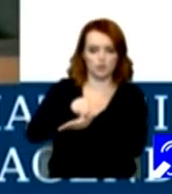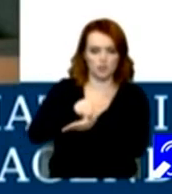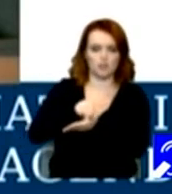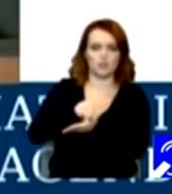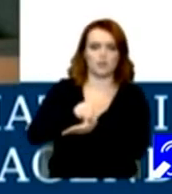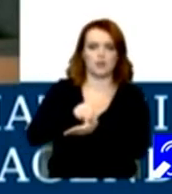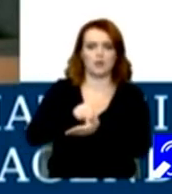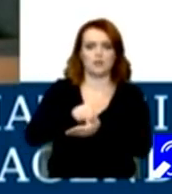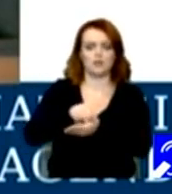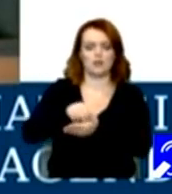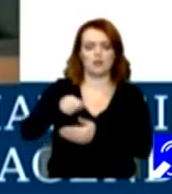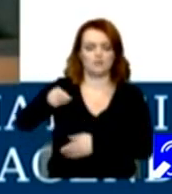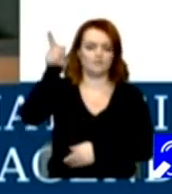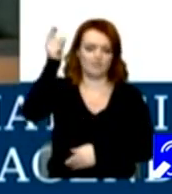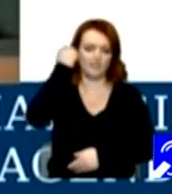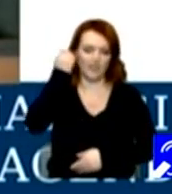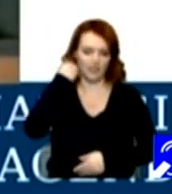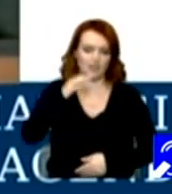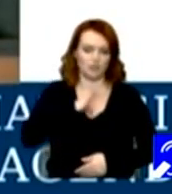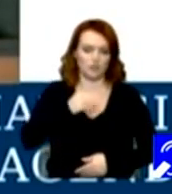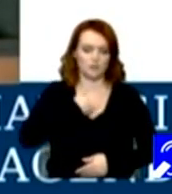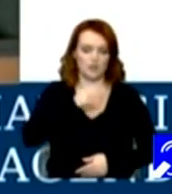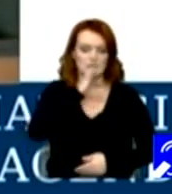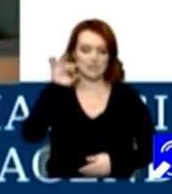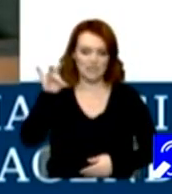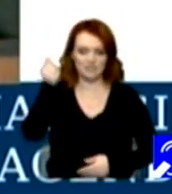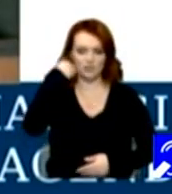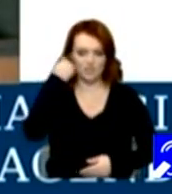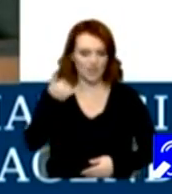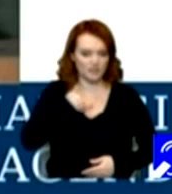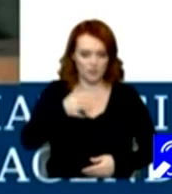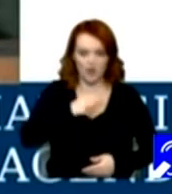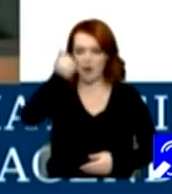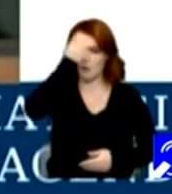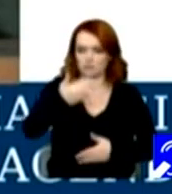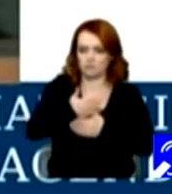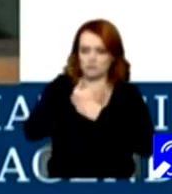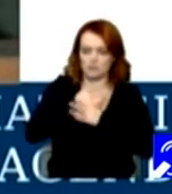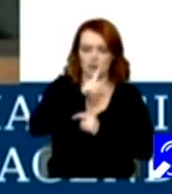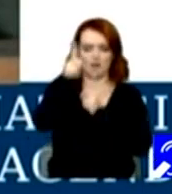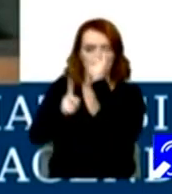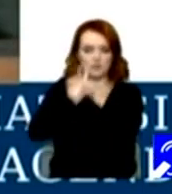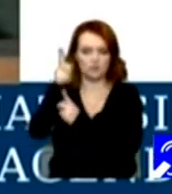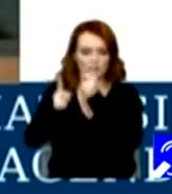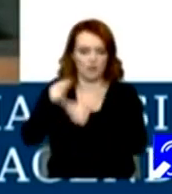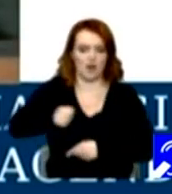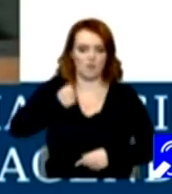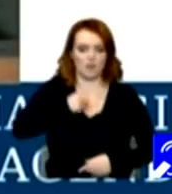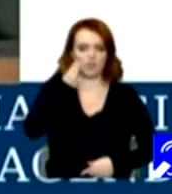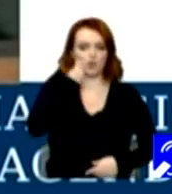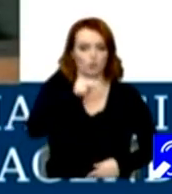să spunem așa te timpul sovietic și posibilitatea de transformarea acestuia în prun